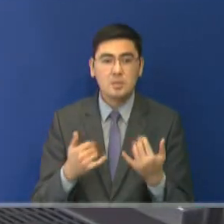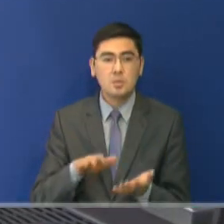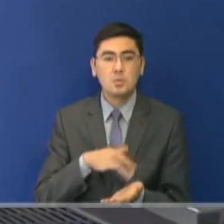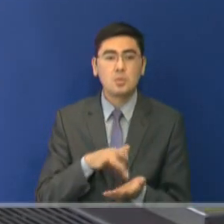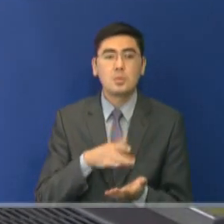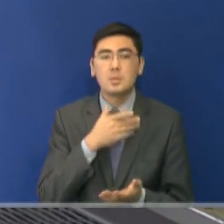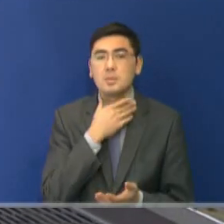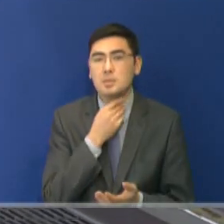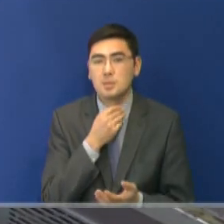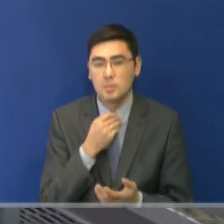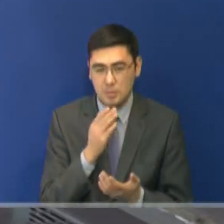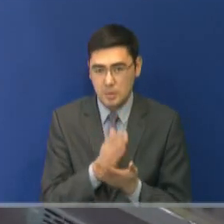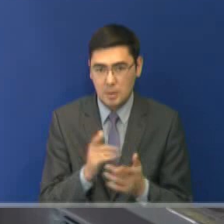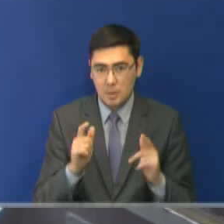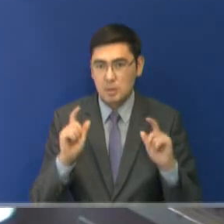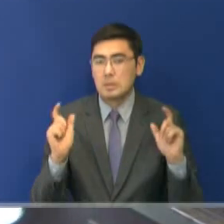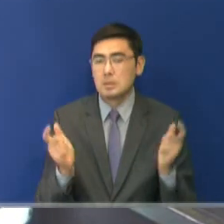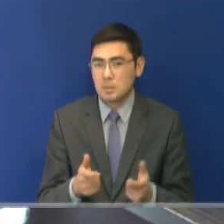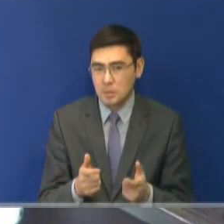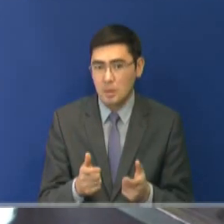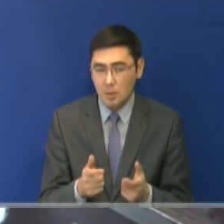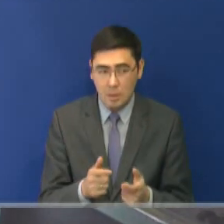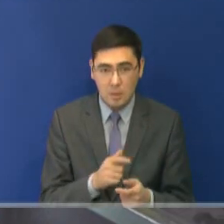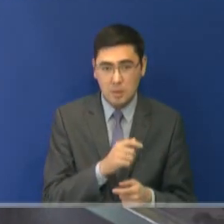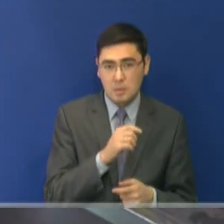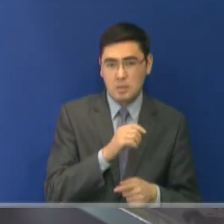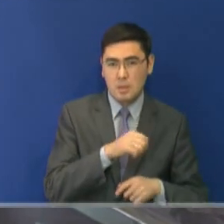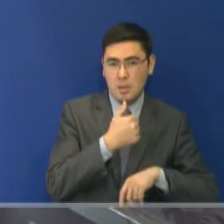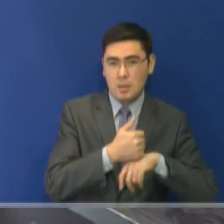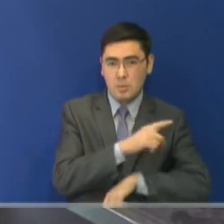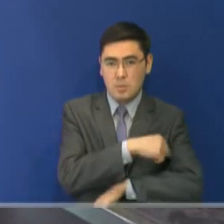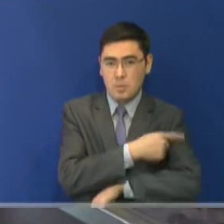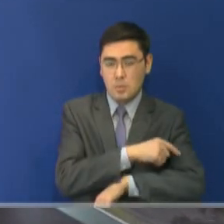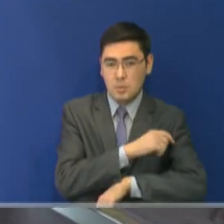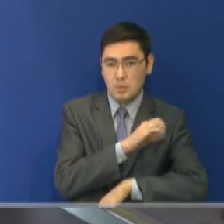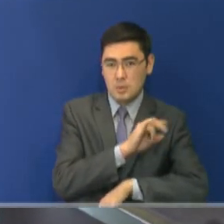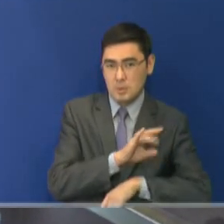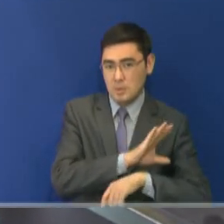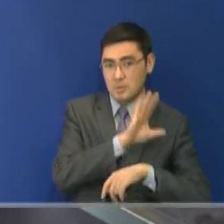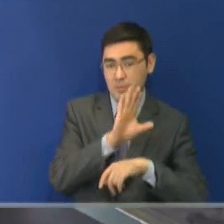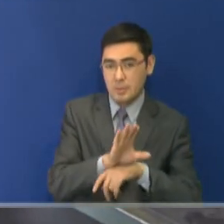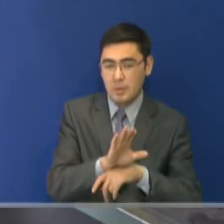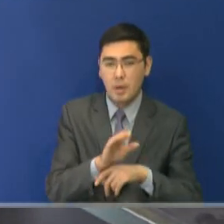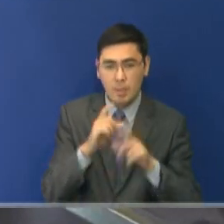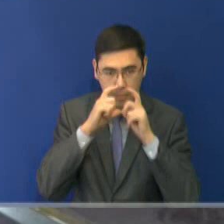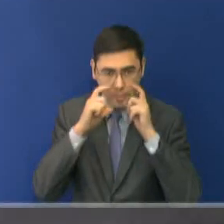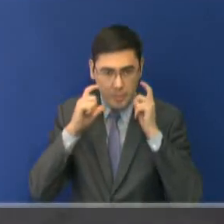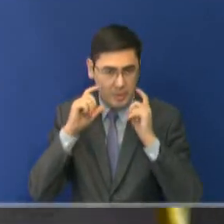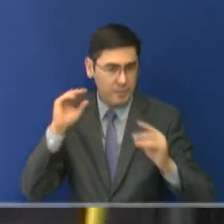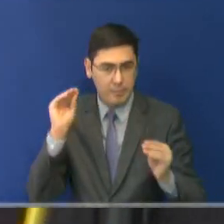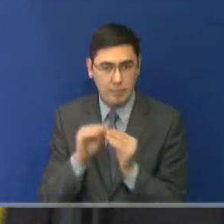постановлению главного санитарного врача области, в масках быть необходимо, поэтому проводятся рейдовые мероприятия по соблюдению масочного